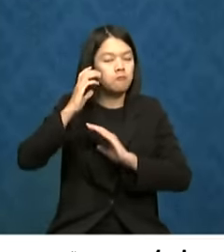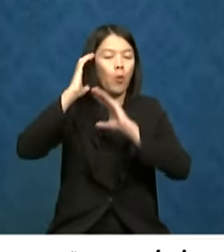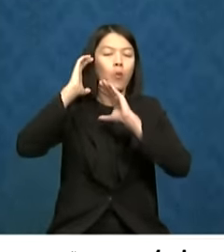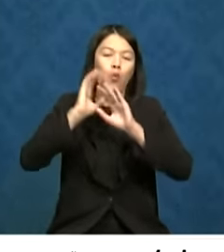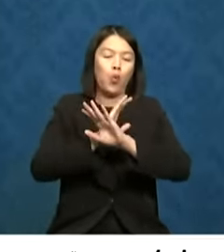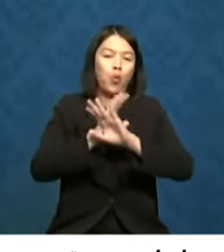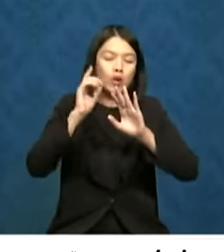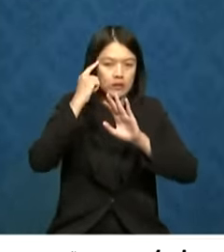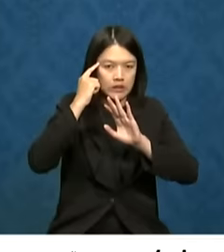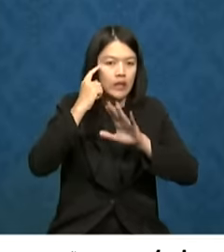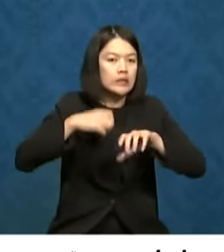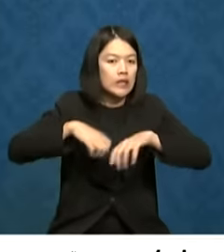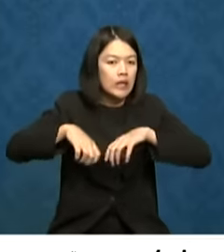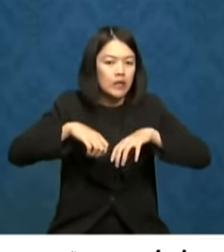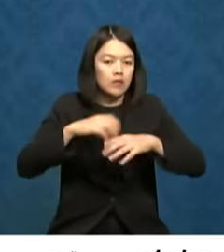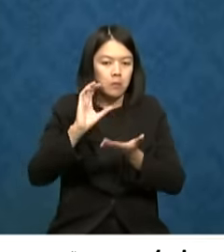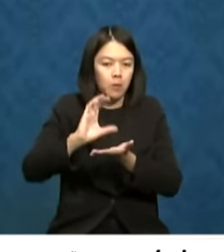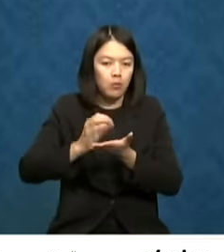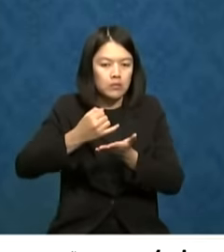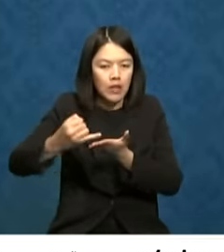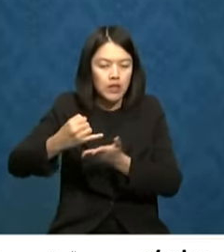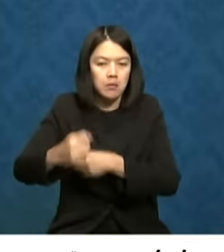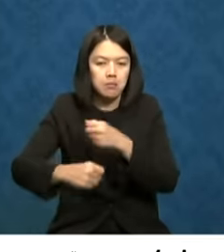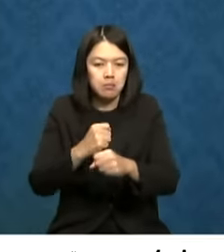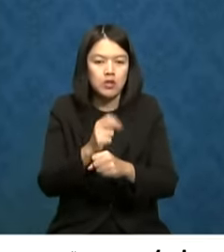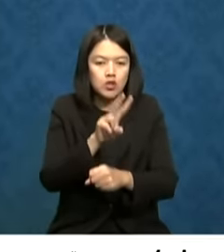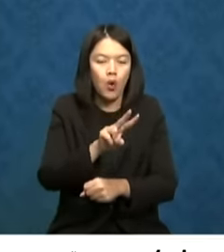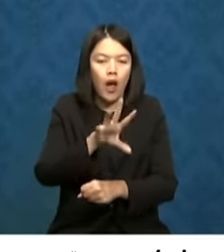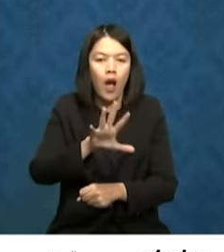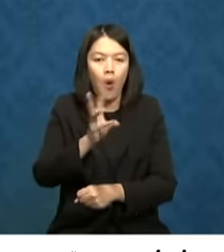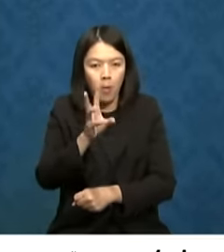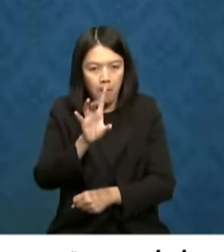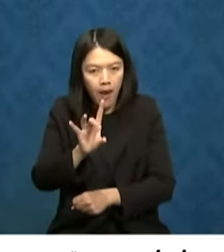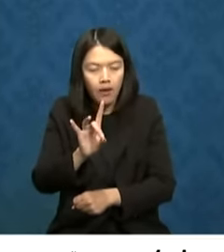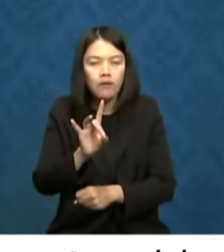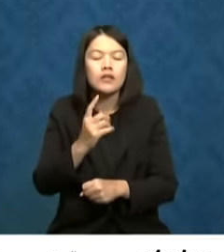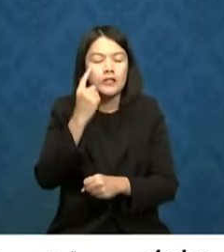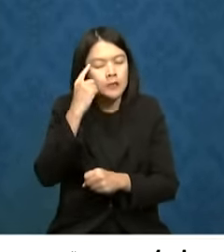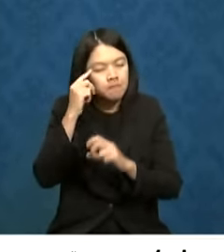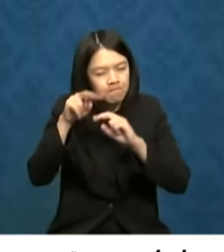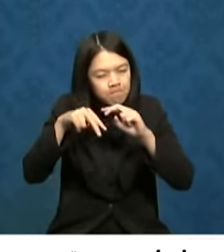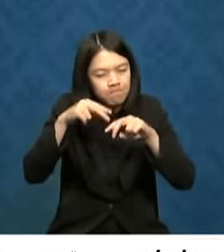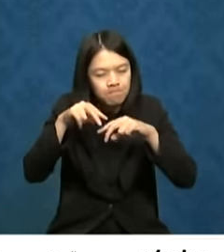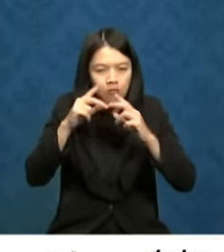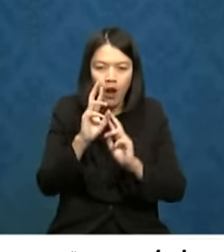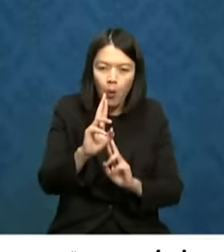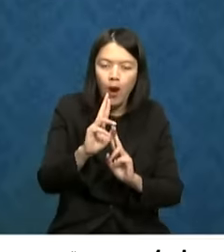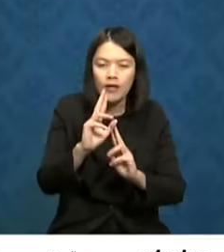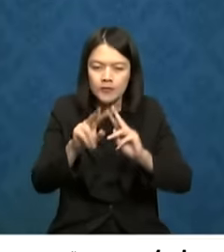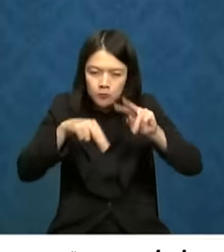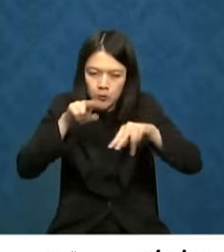ว่าเราจะบริหารจัดการงบประมาณรายจ่ายปี2568อย่างรอบคอบระมัด